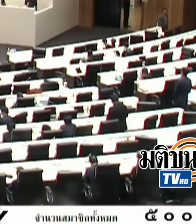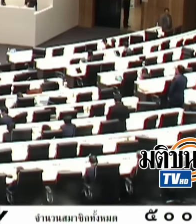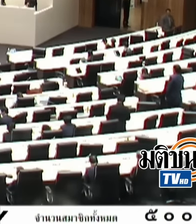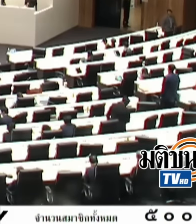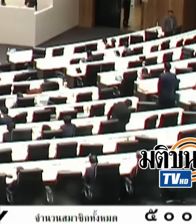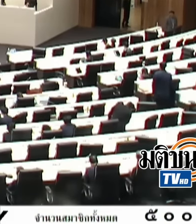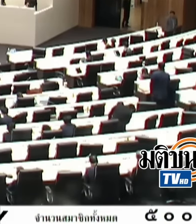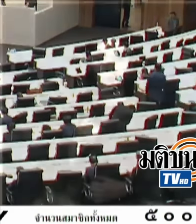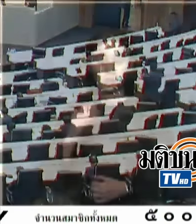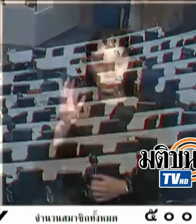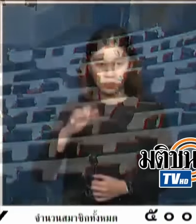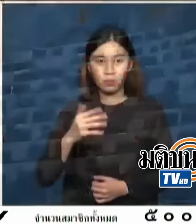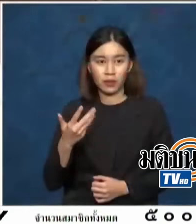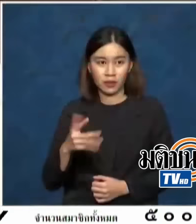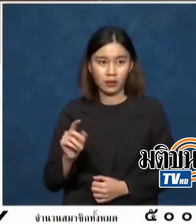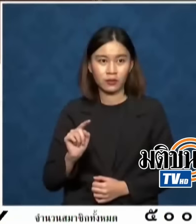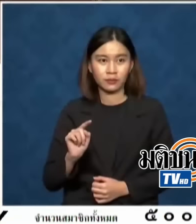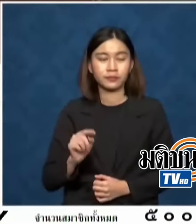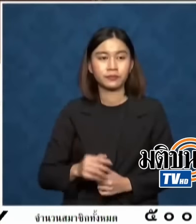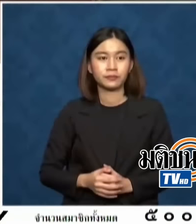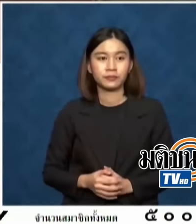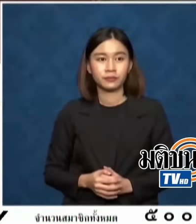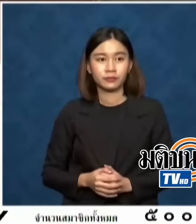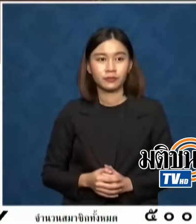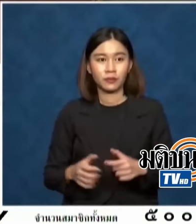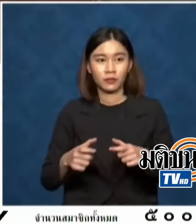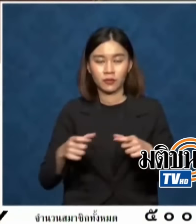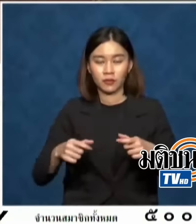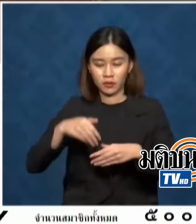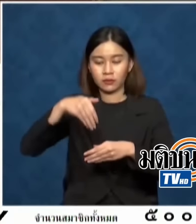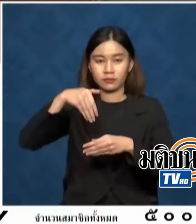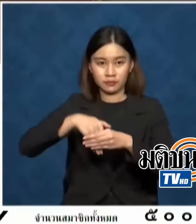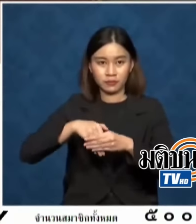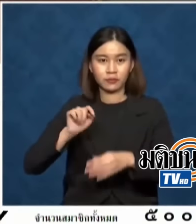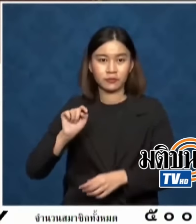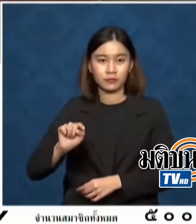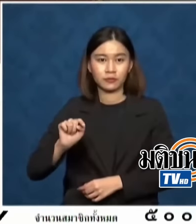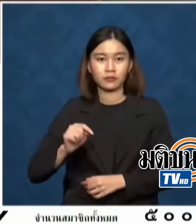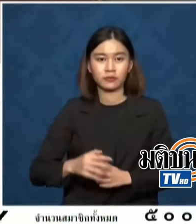ท่านสมาชิกที่เข้ามาแล้วนะครับกดปุ่มแสดงตนเลยครับ